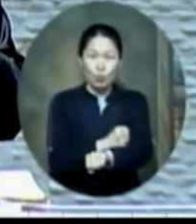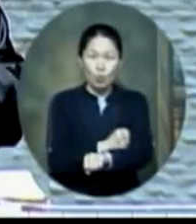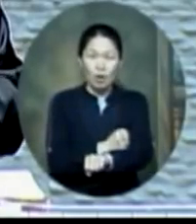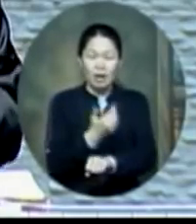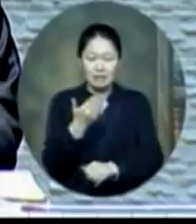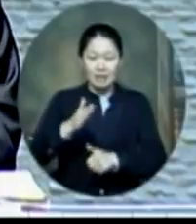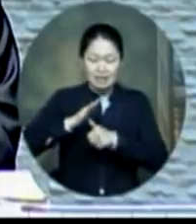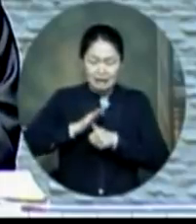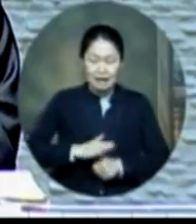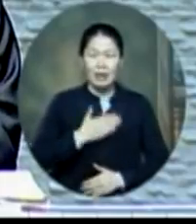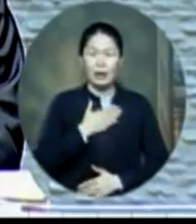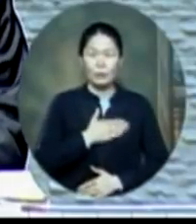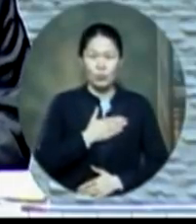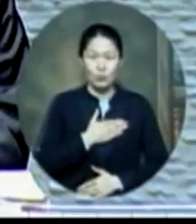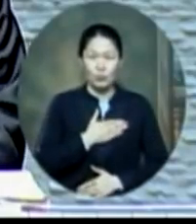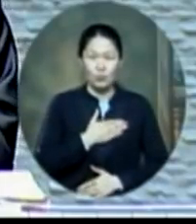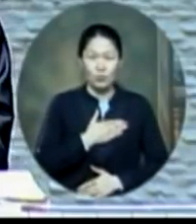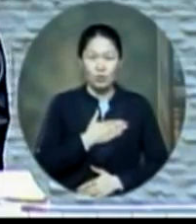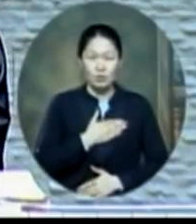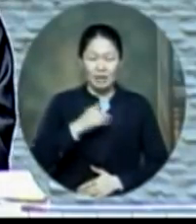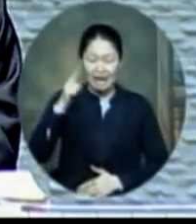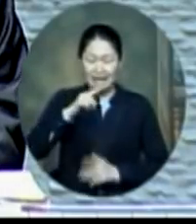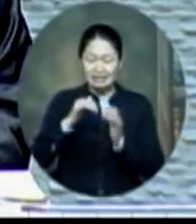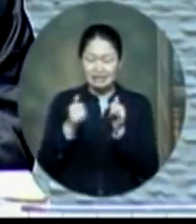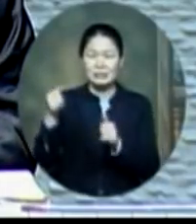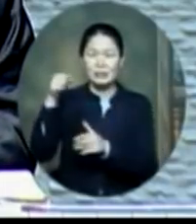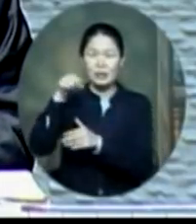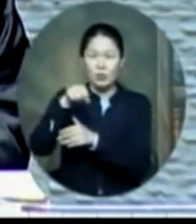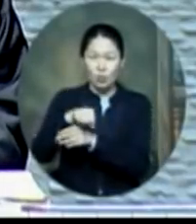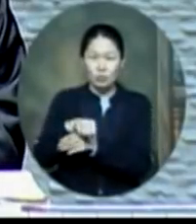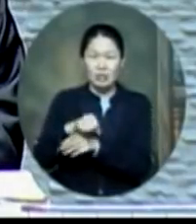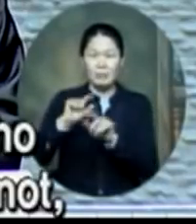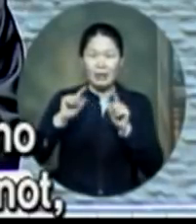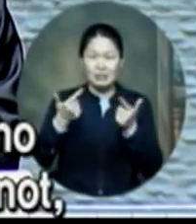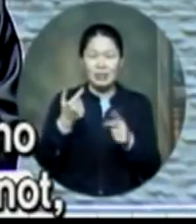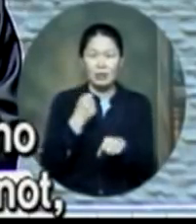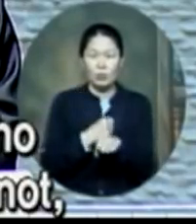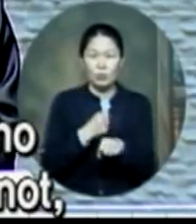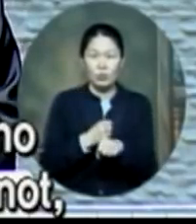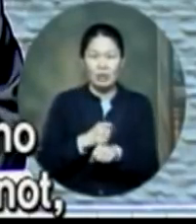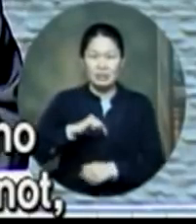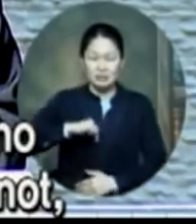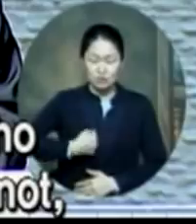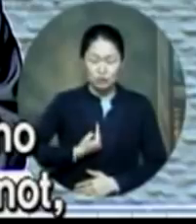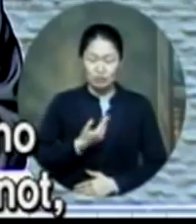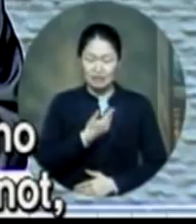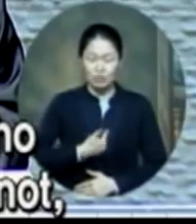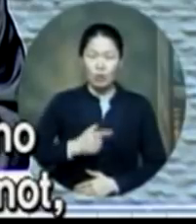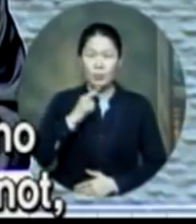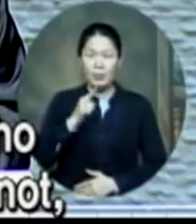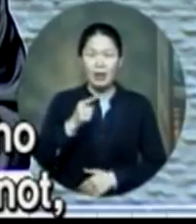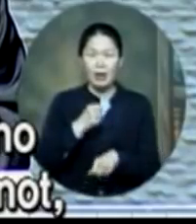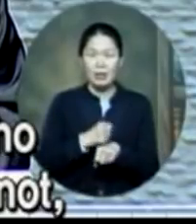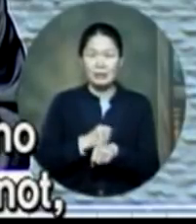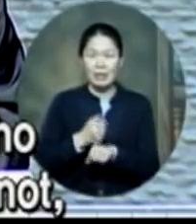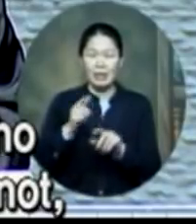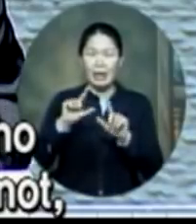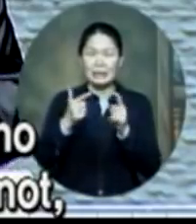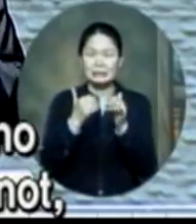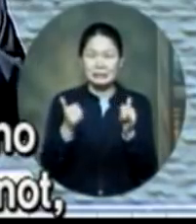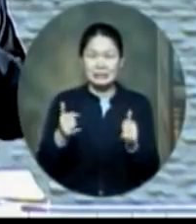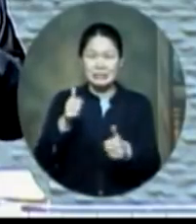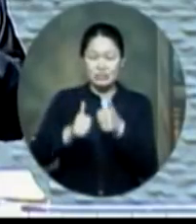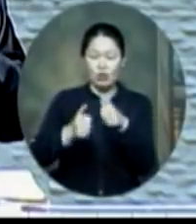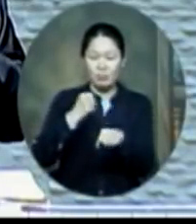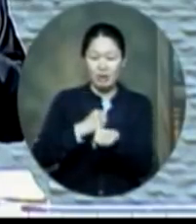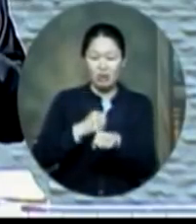내 인내를 알고 또 악한 자들을 용납하지 아니한 것과 자칭 사도라 하되 아닌 자들을 시험하여